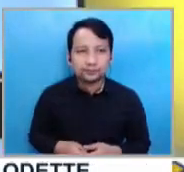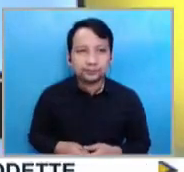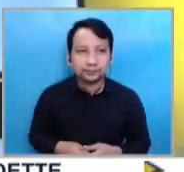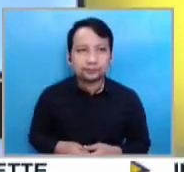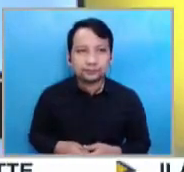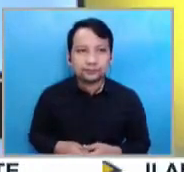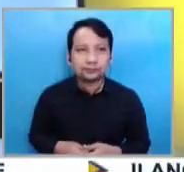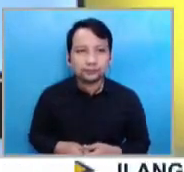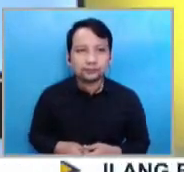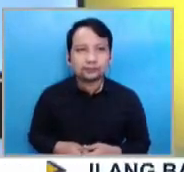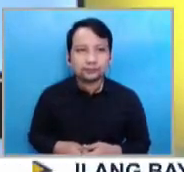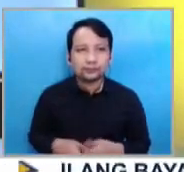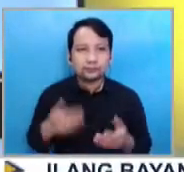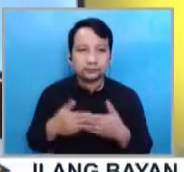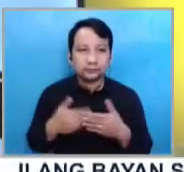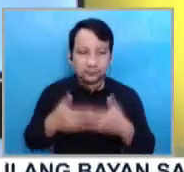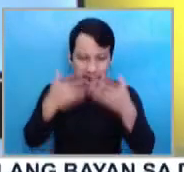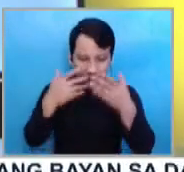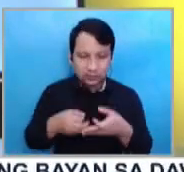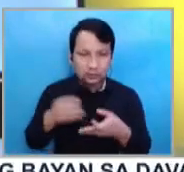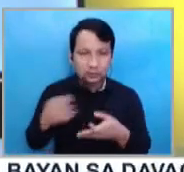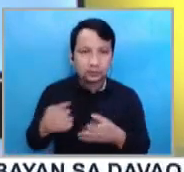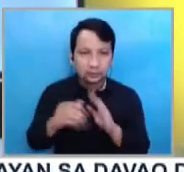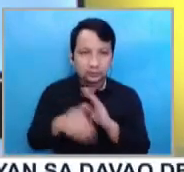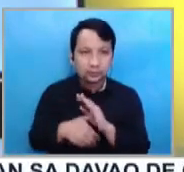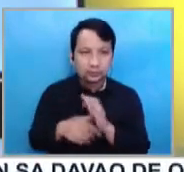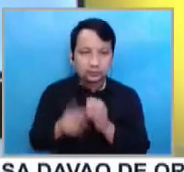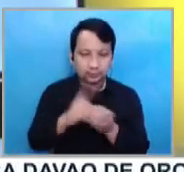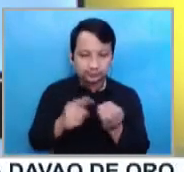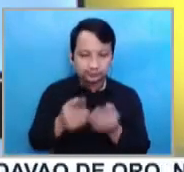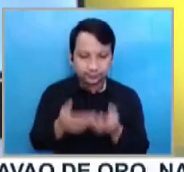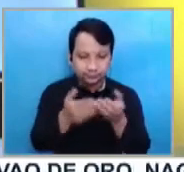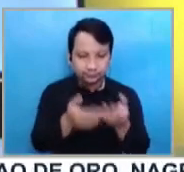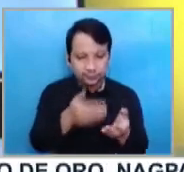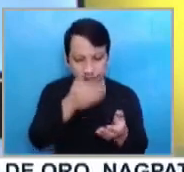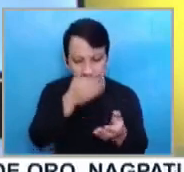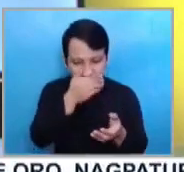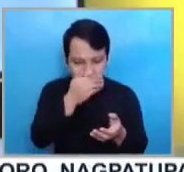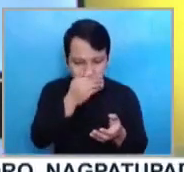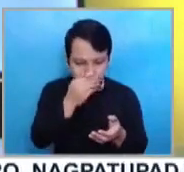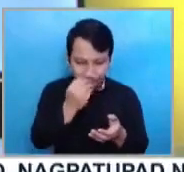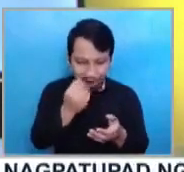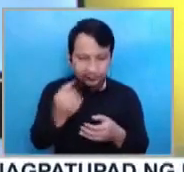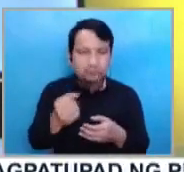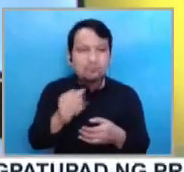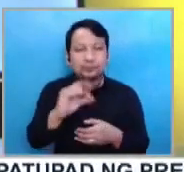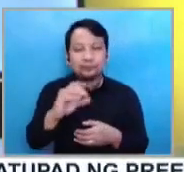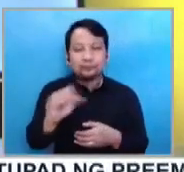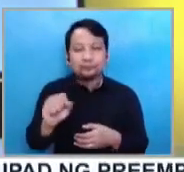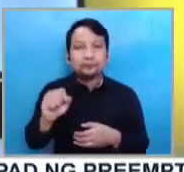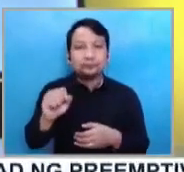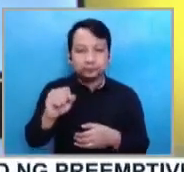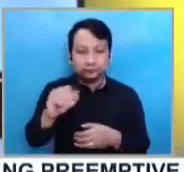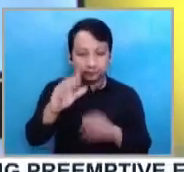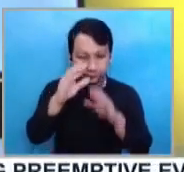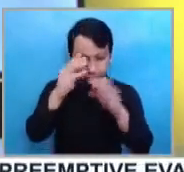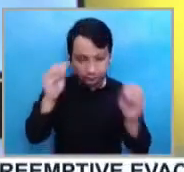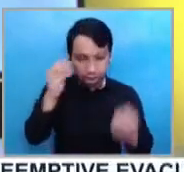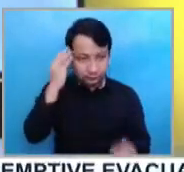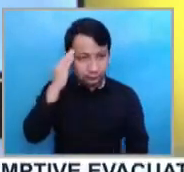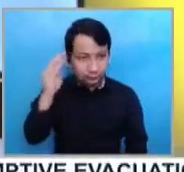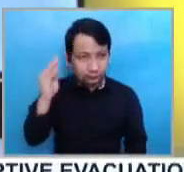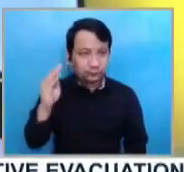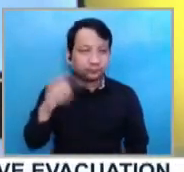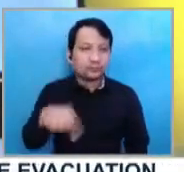Malapit nang magpasya ang Commission on Elections hinggil sa petisyon laban sa kandidatura ni presidential aspirant Bongbong Marcos Jr.